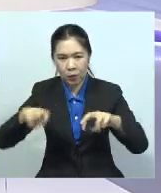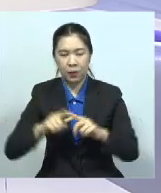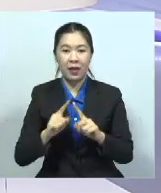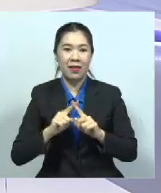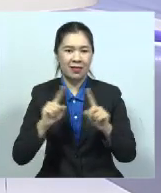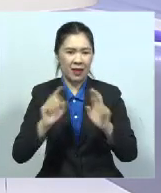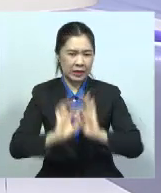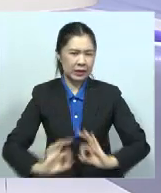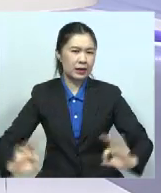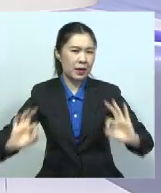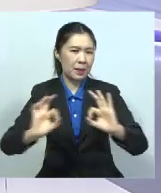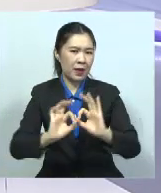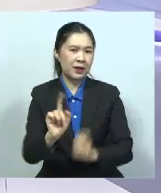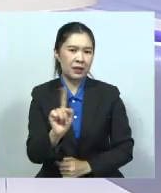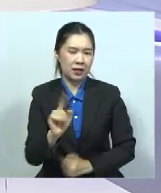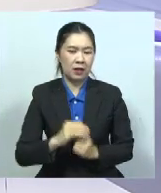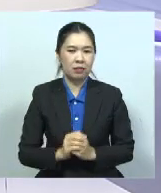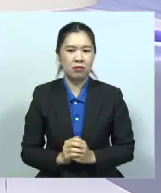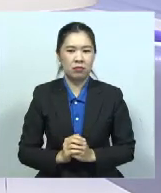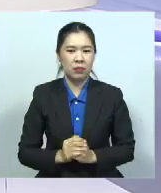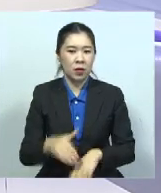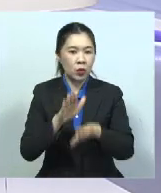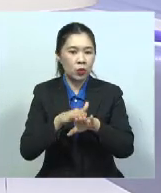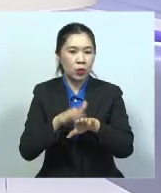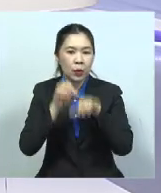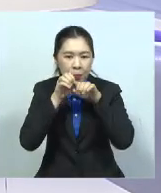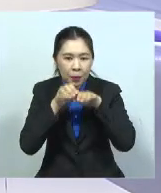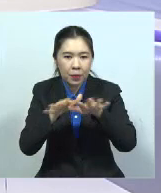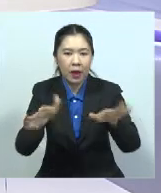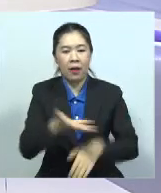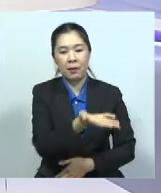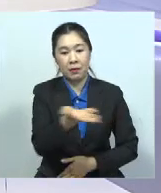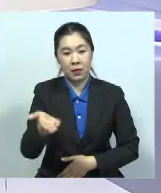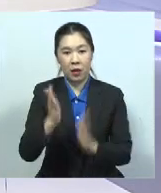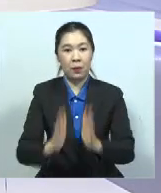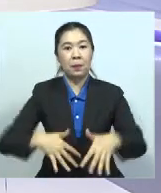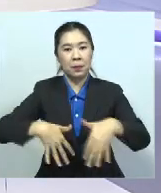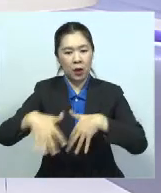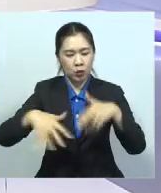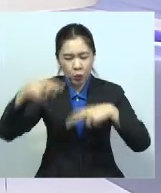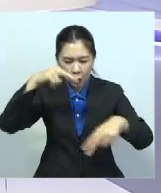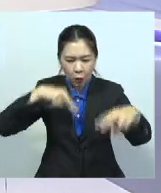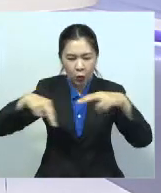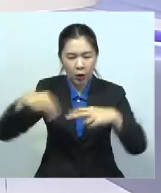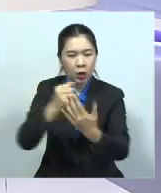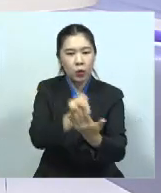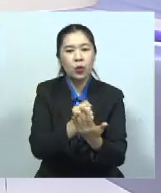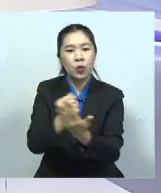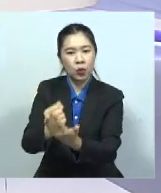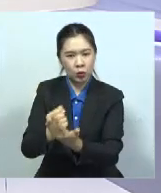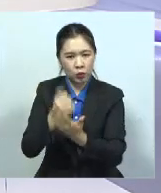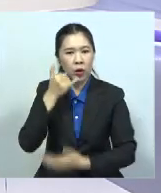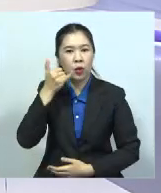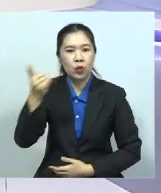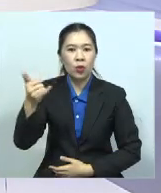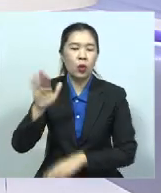าหนึ่งสิ่งที่ถือเป็นเรื่องดีก็คือเรื่องของการประชาสัมพันธ์และประชาชนช่วยกันเป็นหูเป็นตาพบอะไรผิดปกติผิดสังเกตแล้วรีบแ